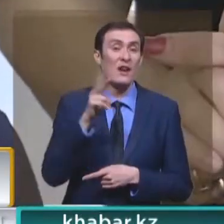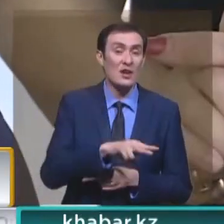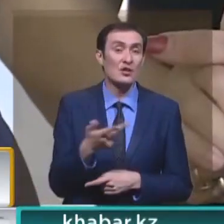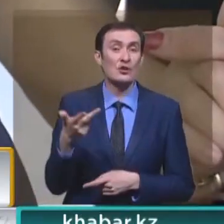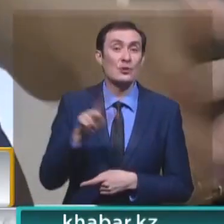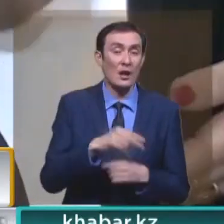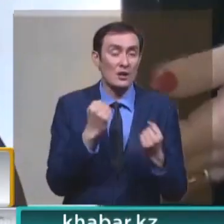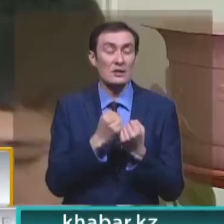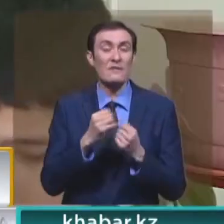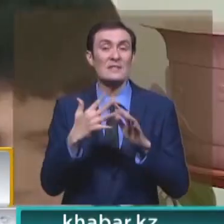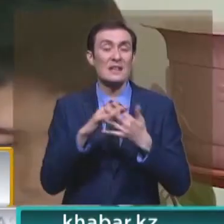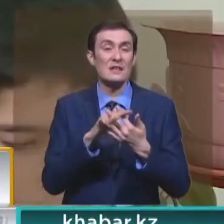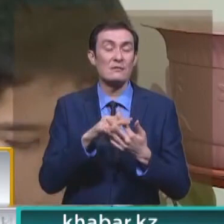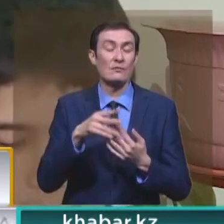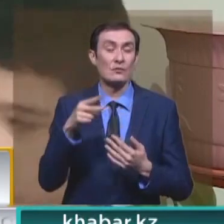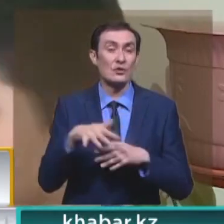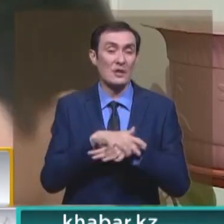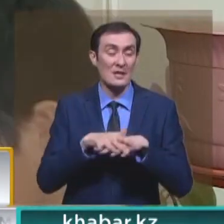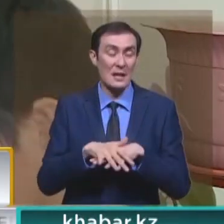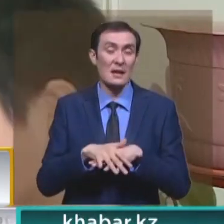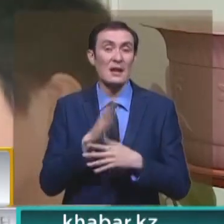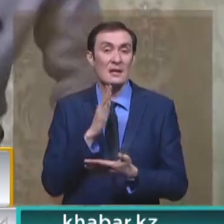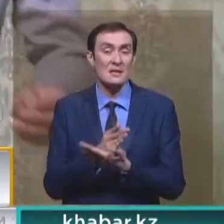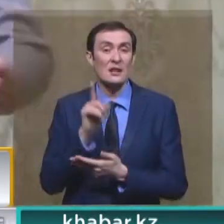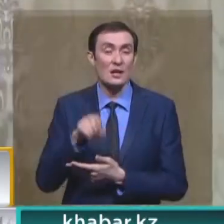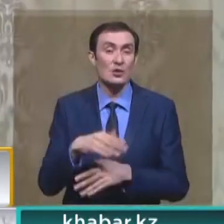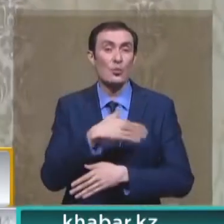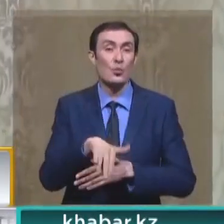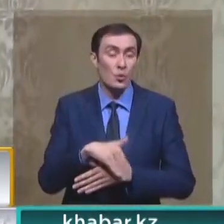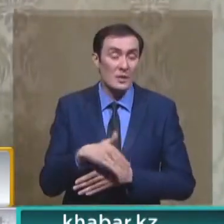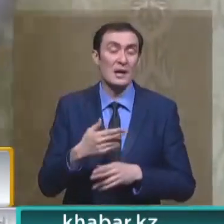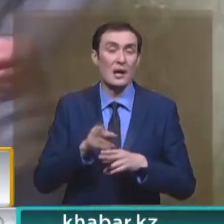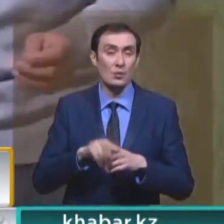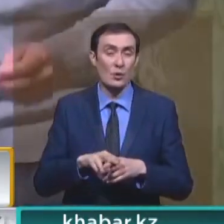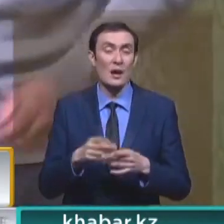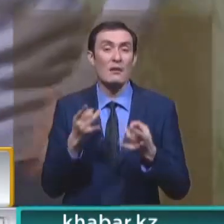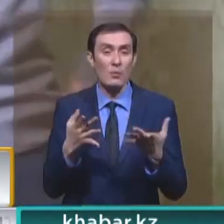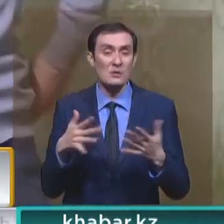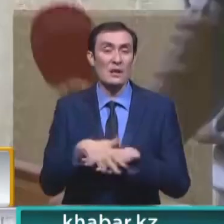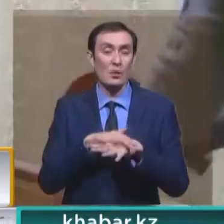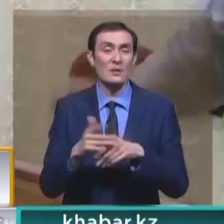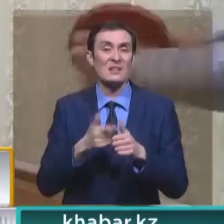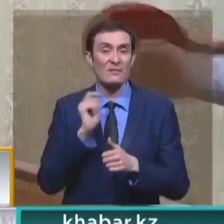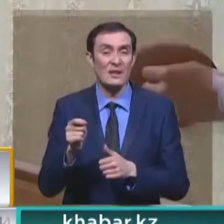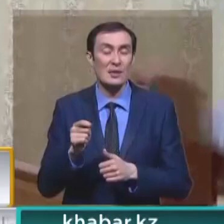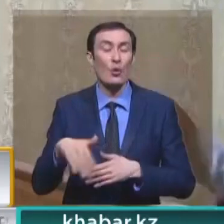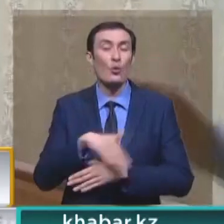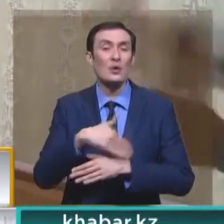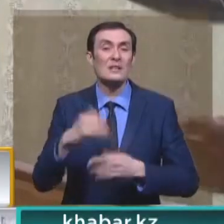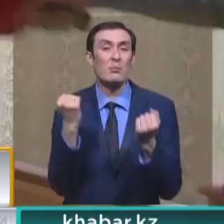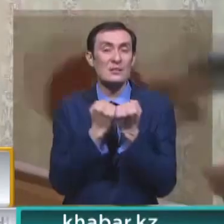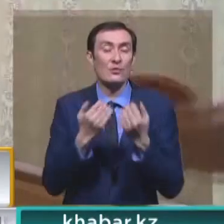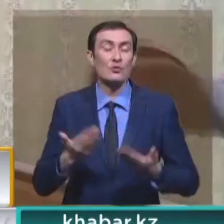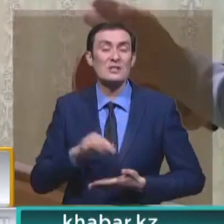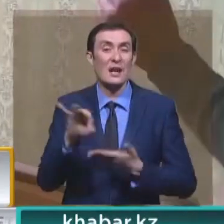сели с 2000 на численностью населения есть даже улице которую в просто народе называют улице и близнецов там